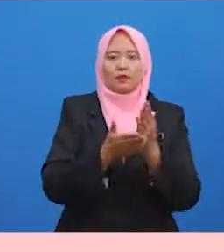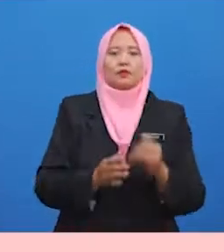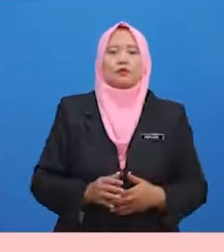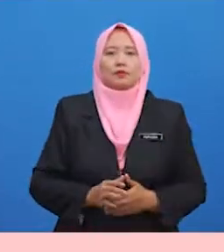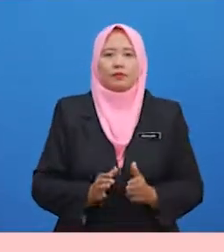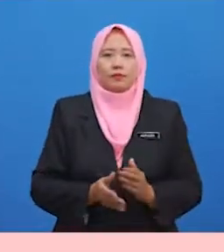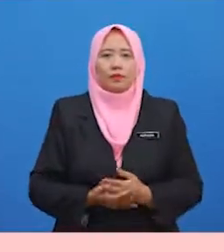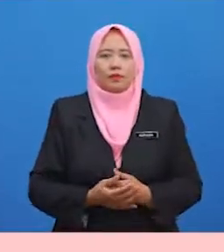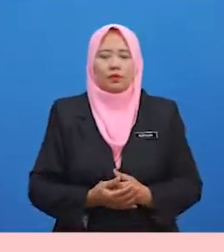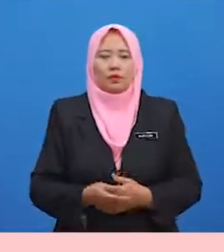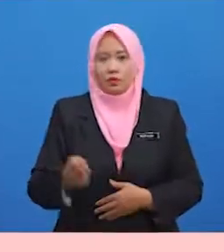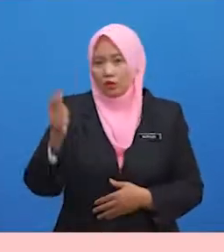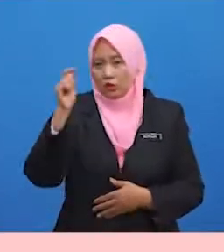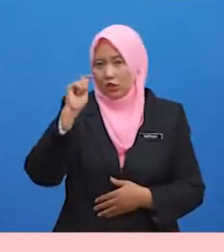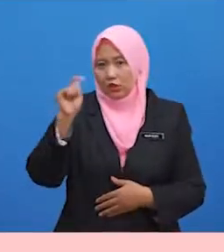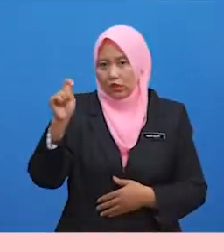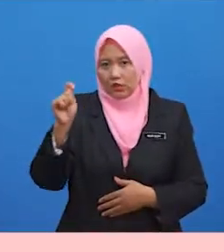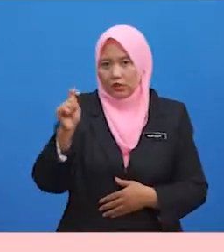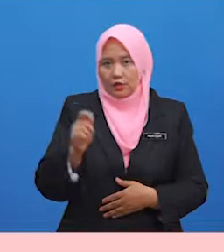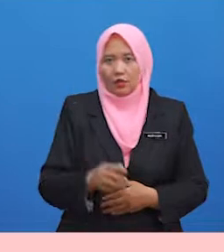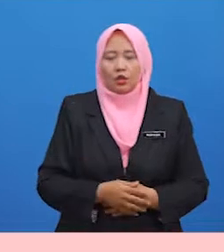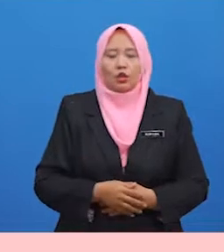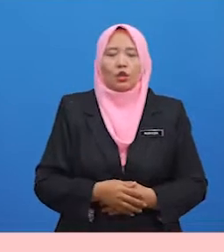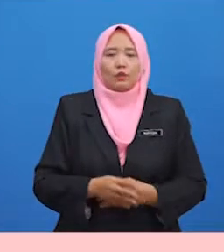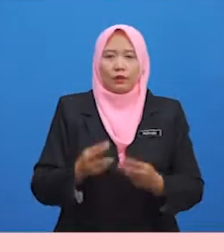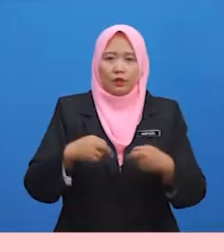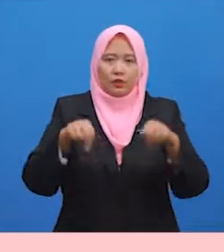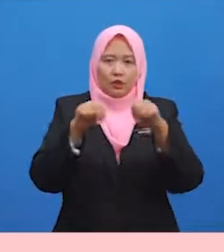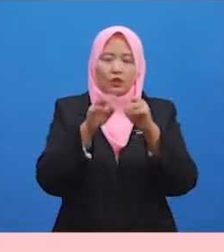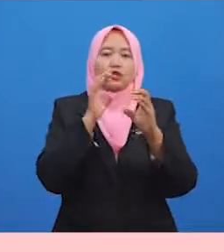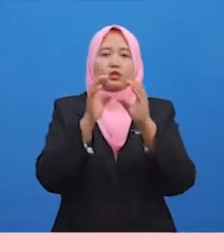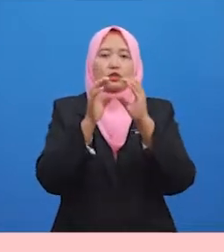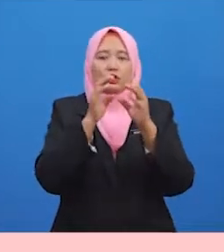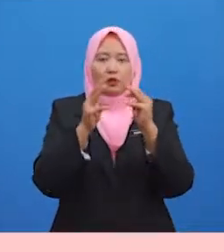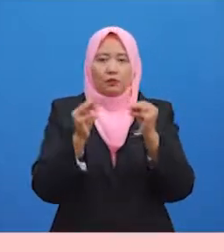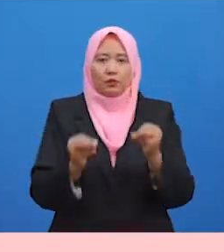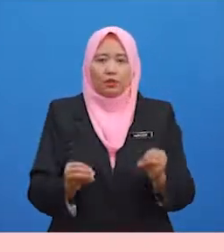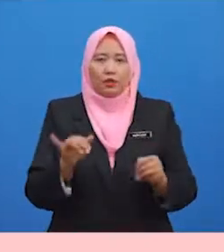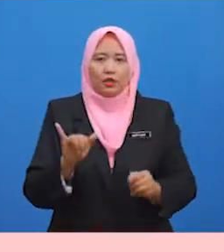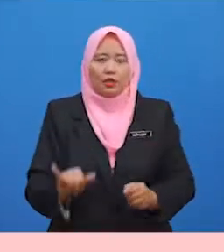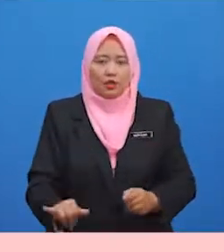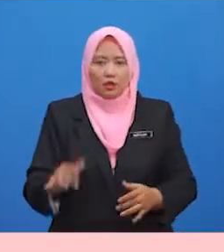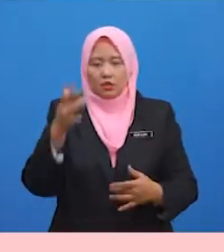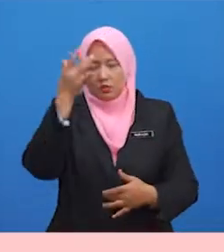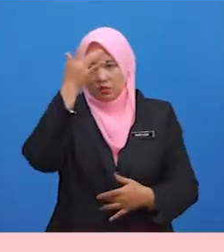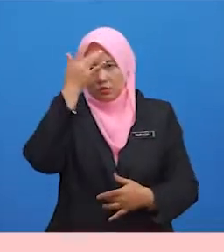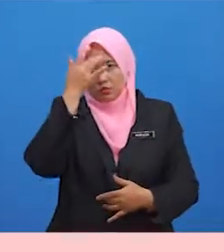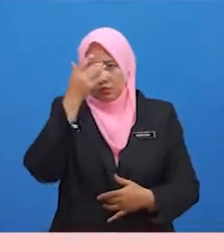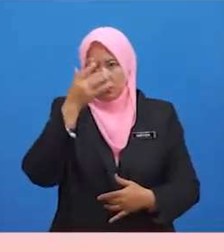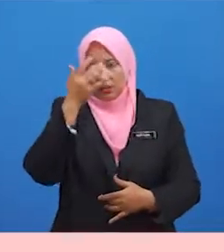T ataupun talk memerlukan penilai bercakap dengan mangsa yang mengalami kecederaan.